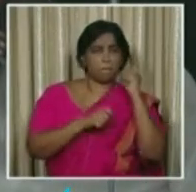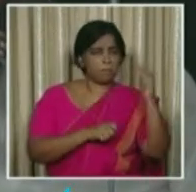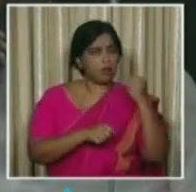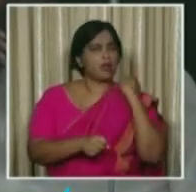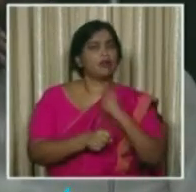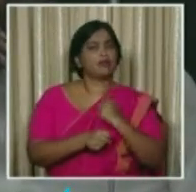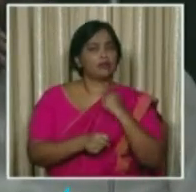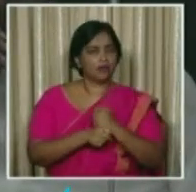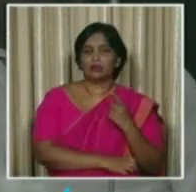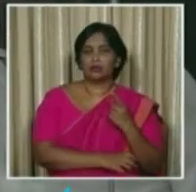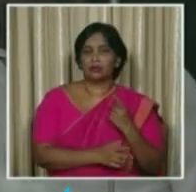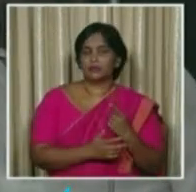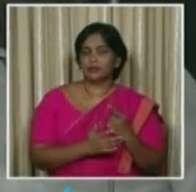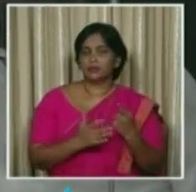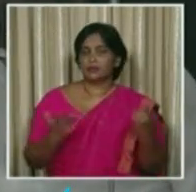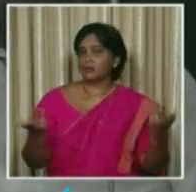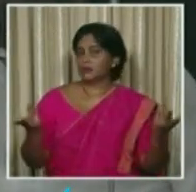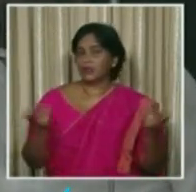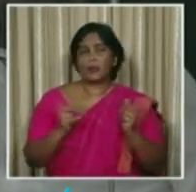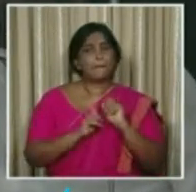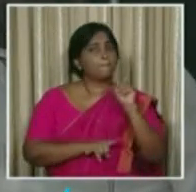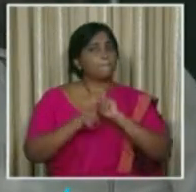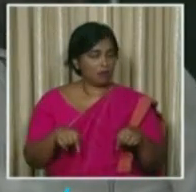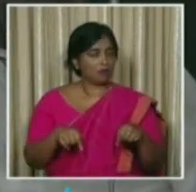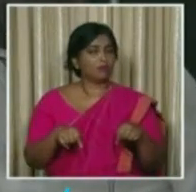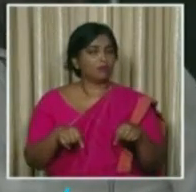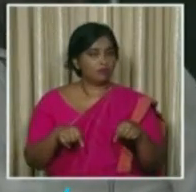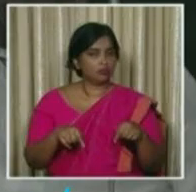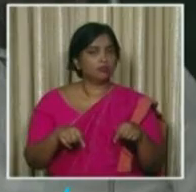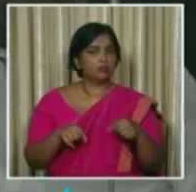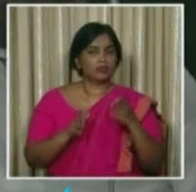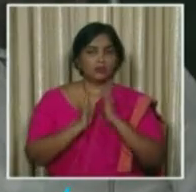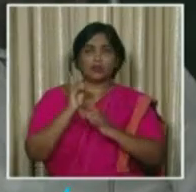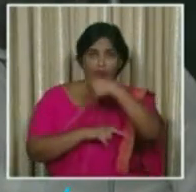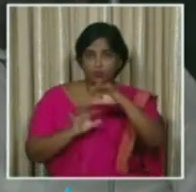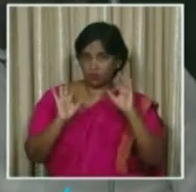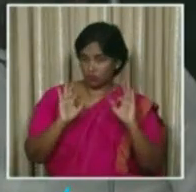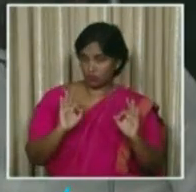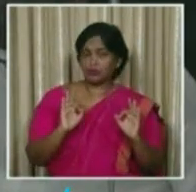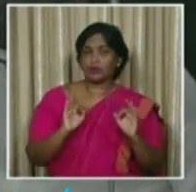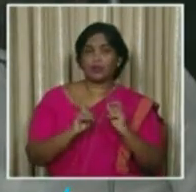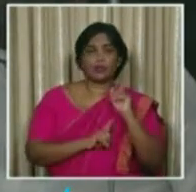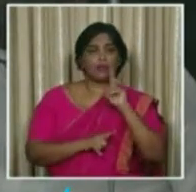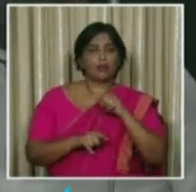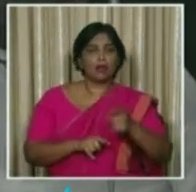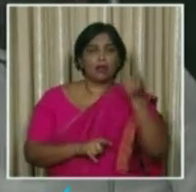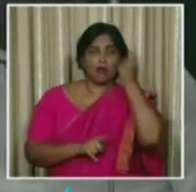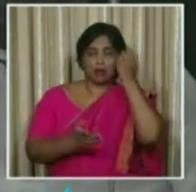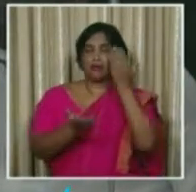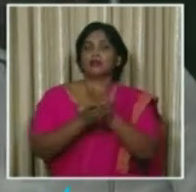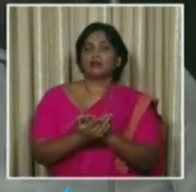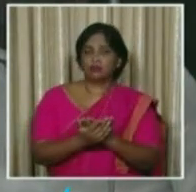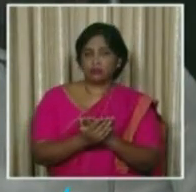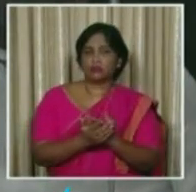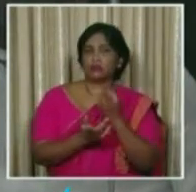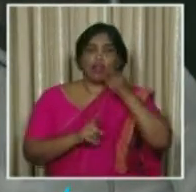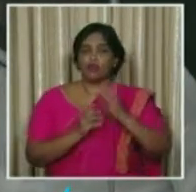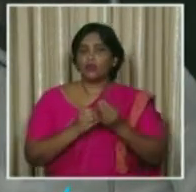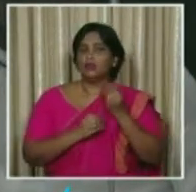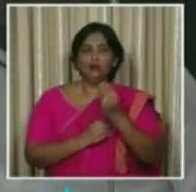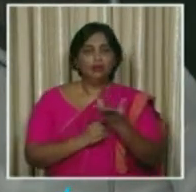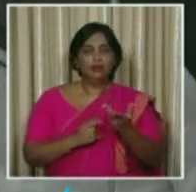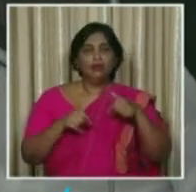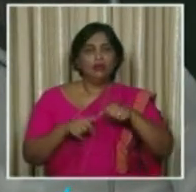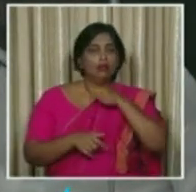රජේ. සංවර්ධන දහරින්ට. එහෙමනම් පාර්ලිමේන්තුවට සිද්ධ වෙනවා අපේ වන්තුරු සූදානම් නම් පාර්ලිමේන්තුවේ යෝජනාවක් ගන්න මේකන විමර්ශනයක් කරන්න.